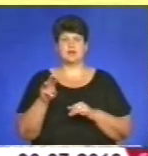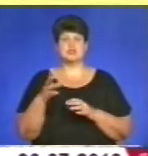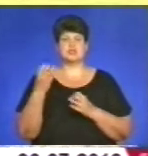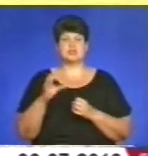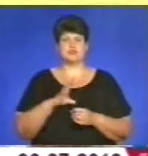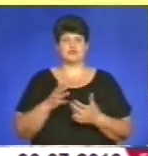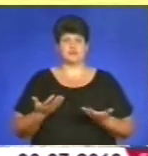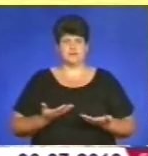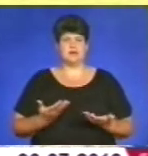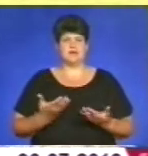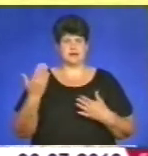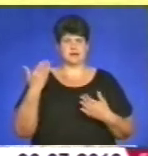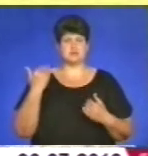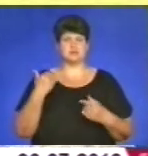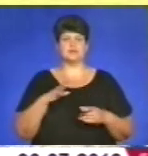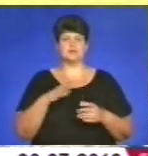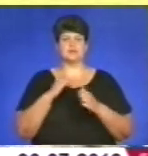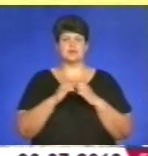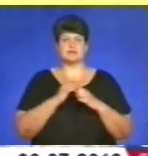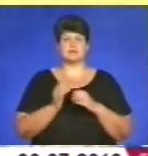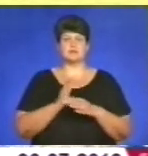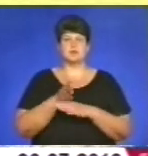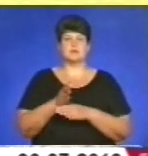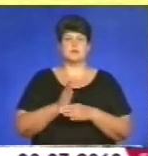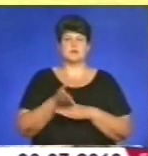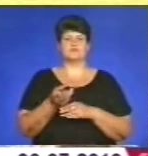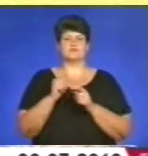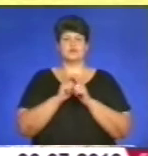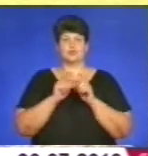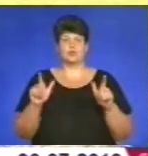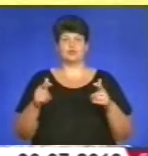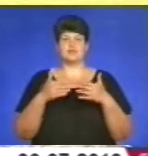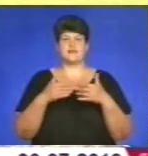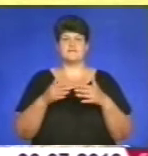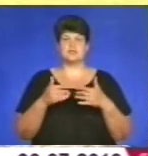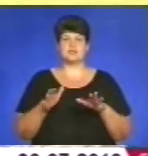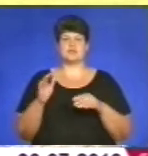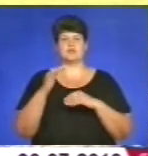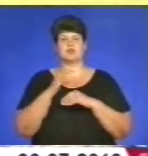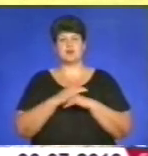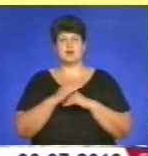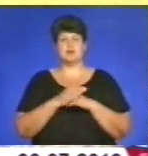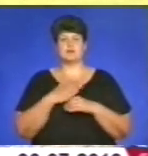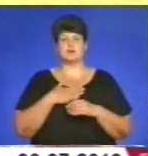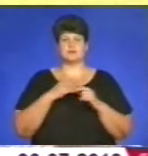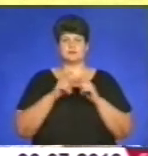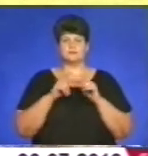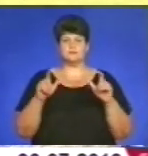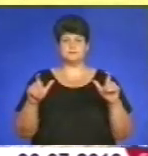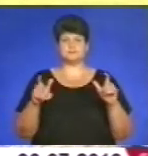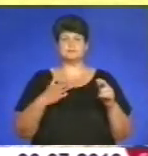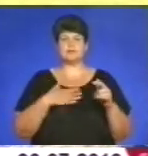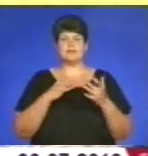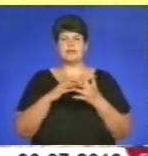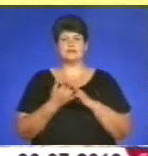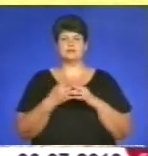був живий, він частим був гостем і в школі, і на випускних вечорах в нашій школі. Ну і на нашому